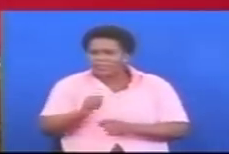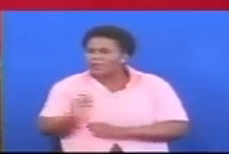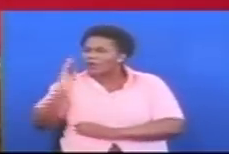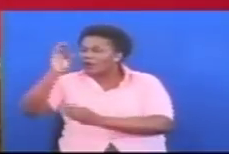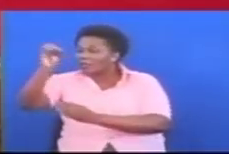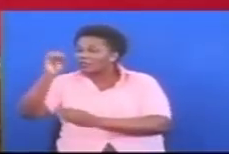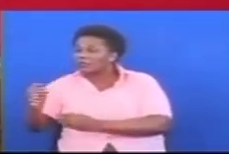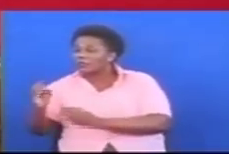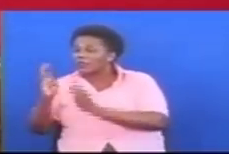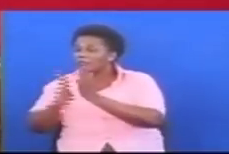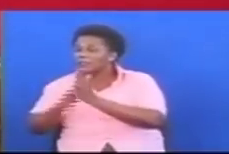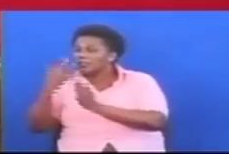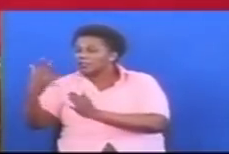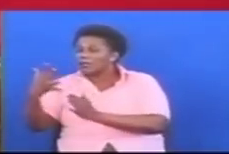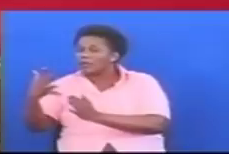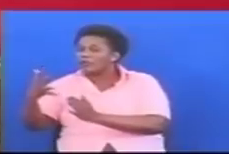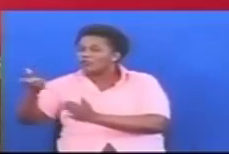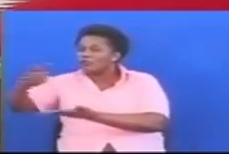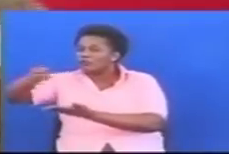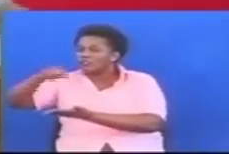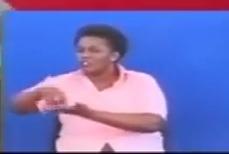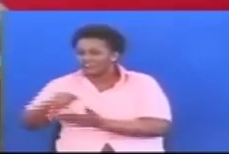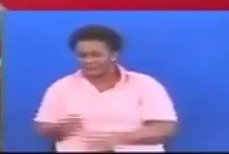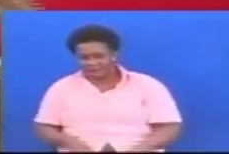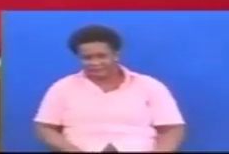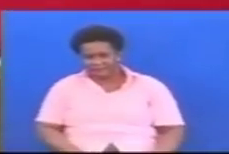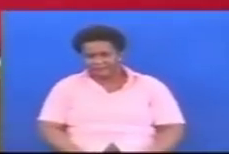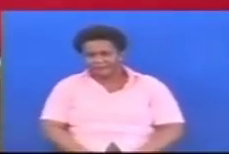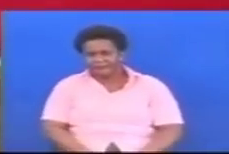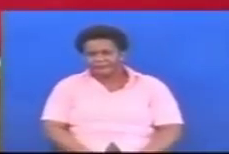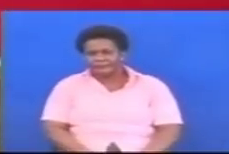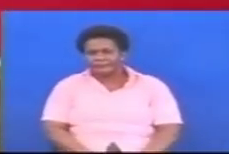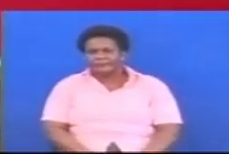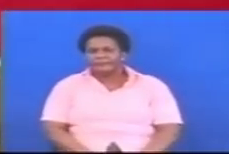asilimia 95 kwa wananchi waishio mjini.